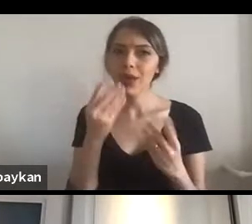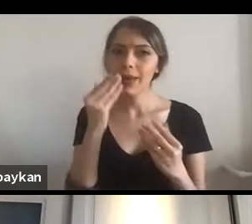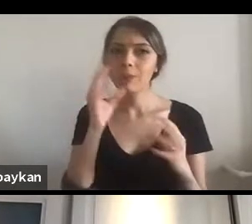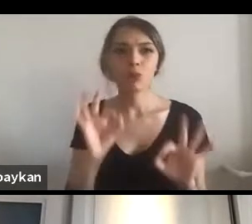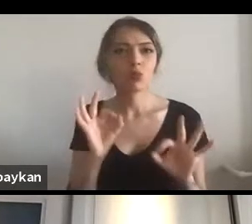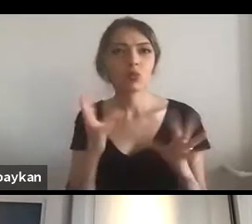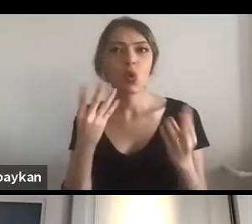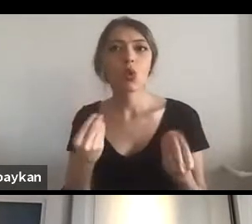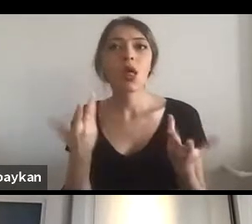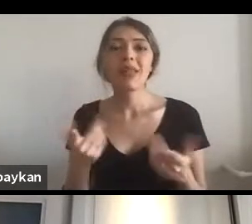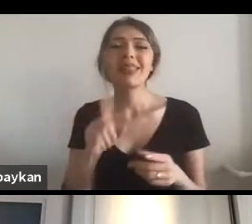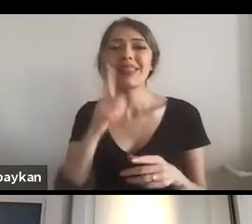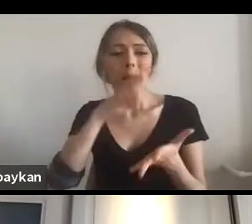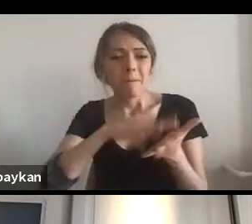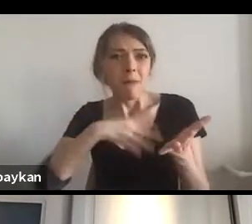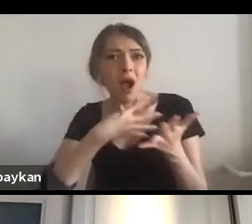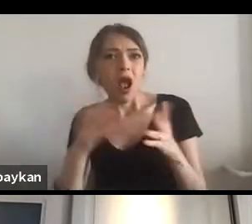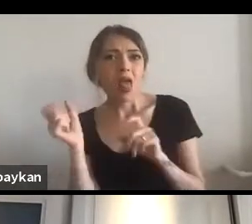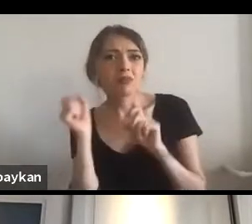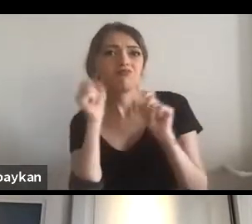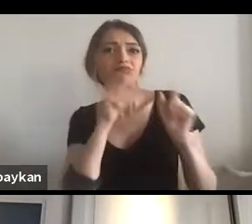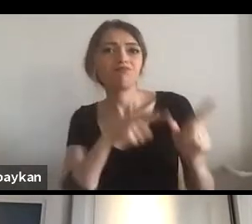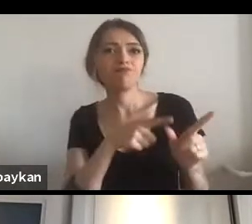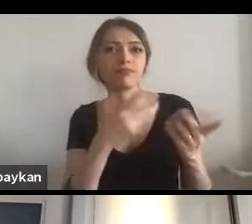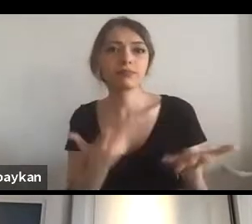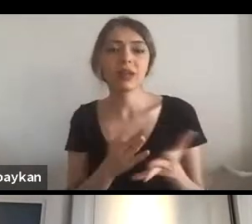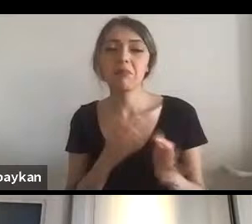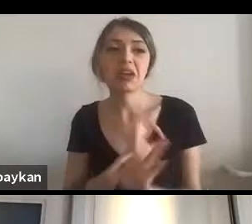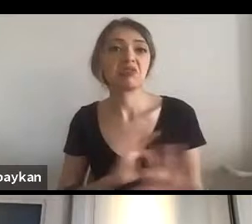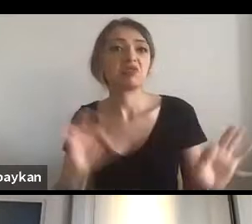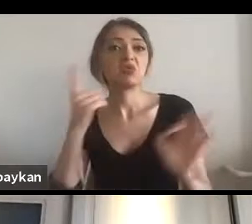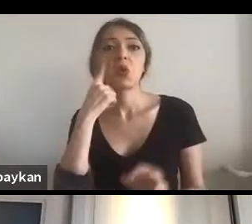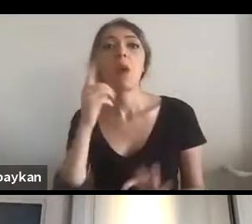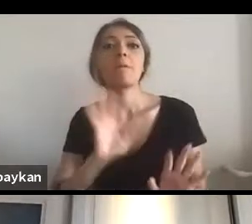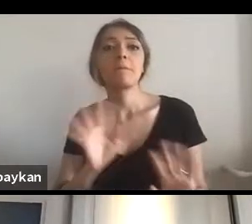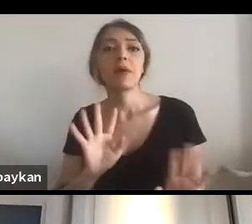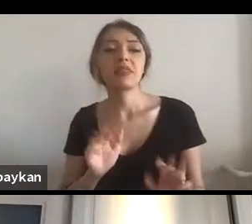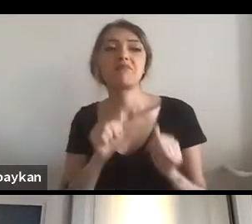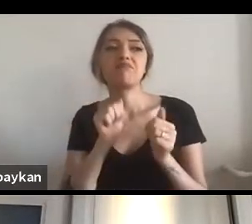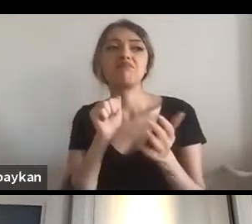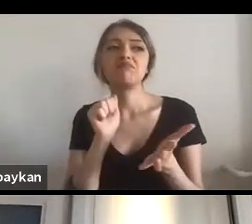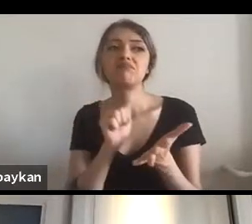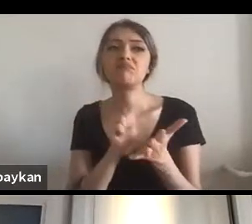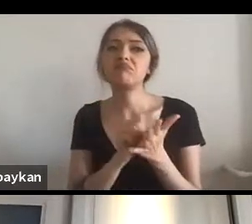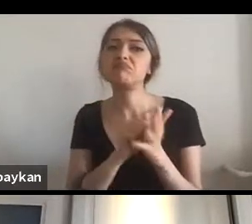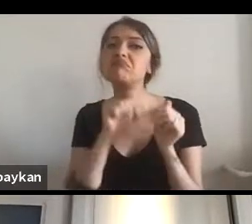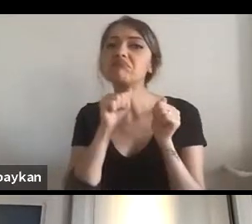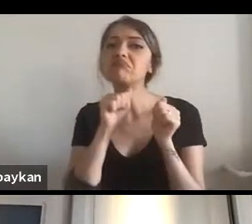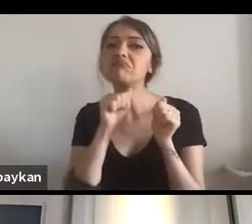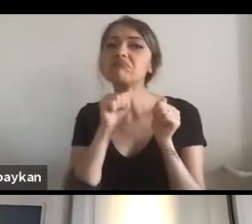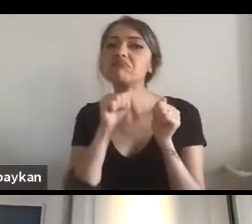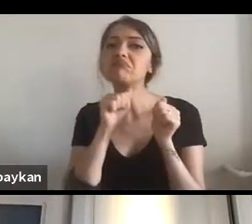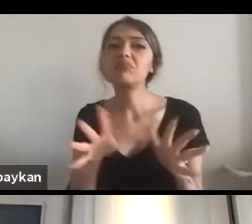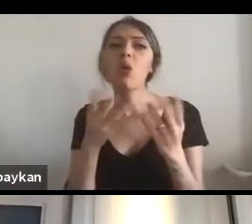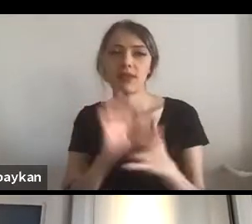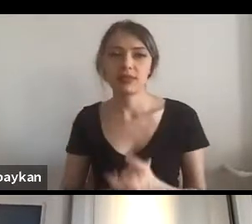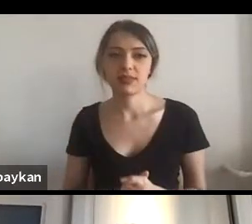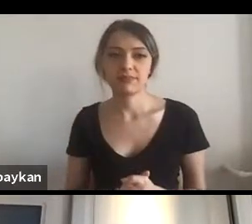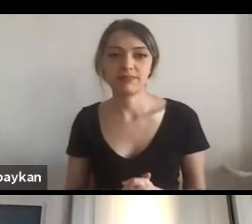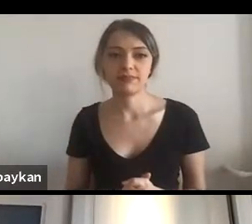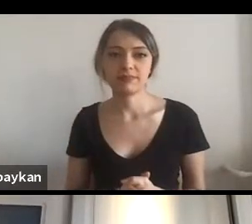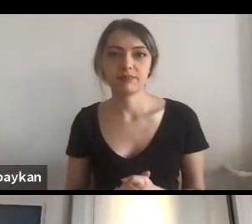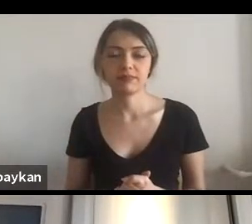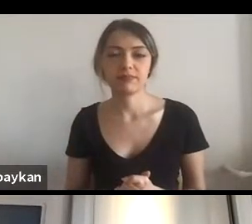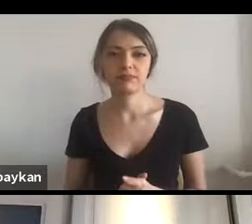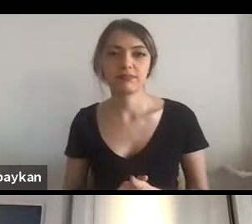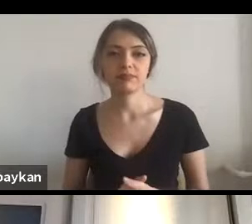makalenin yollanması durumunda ben hiç görmedim, yayınlanacağını sanmıyorum web sitesinde. Zaten yayınlanmış bir şey